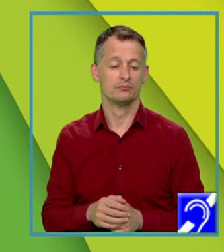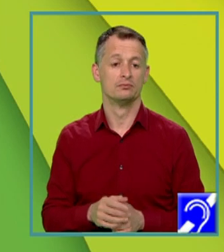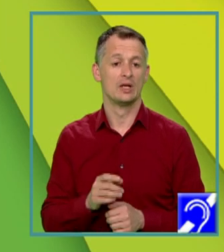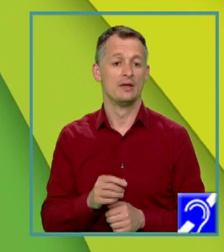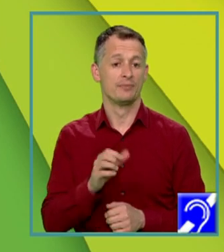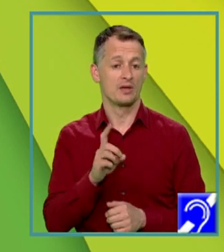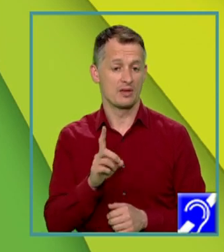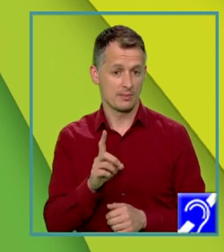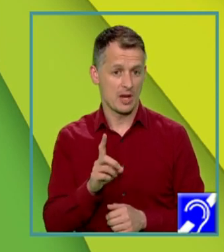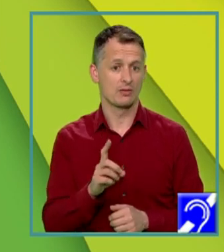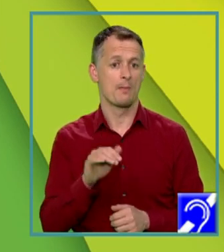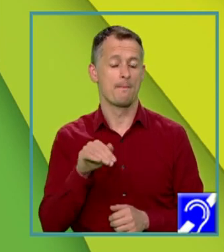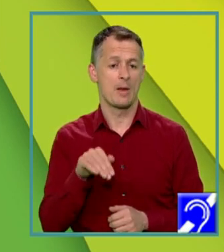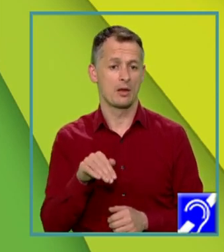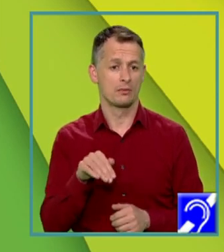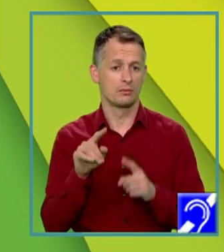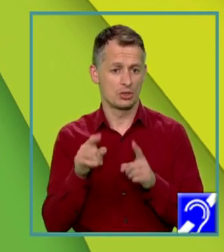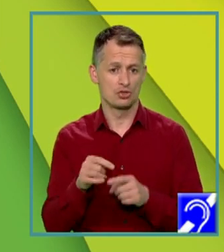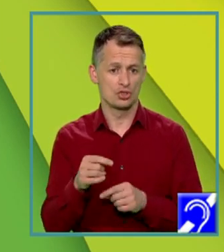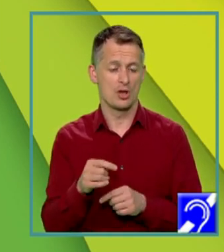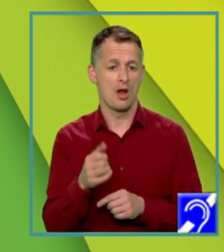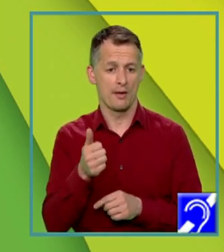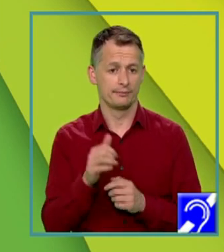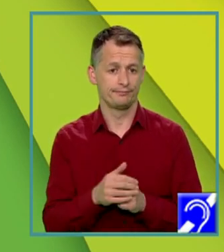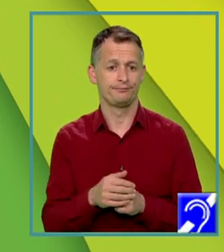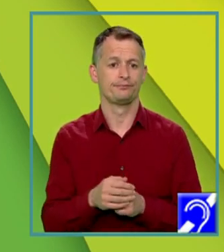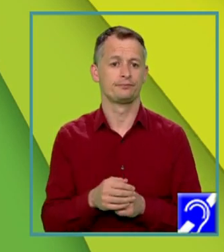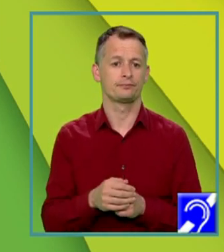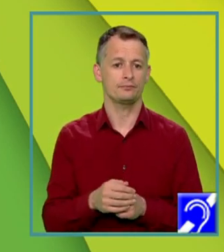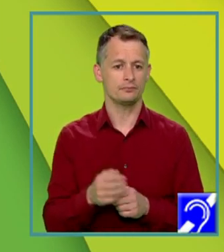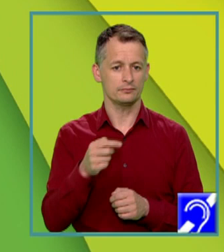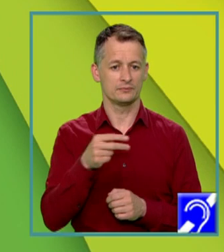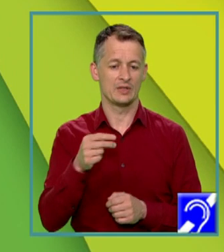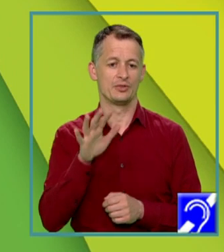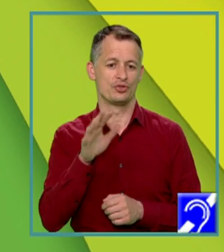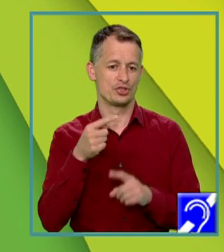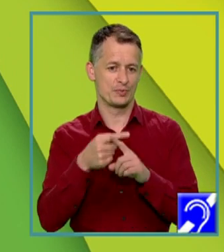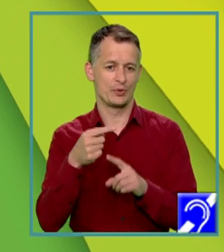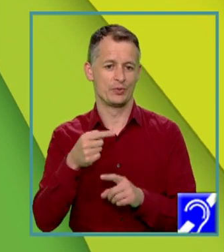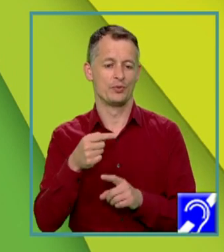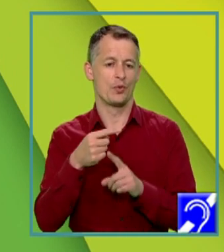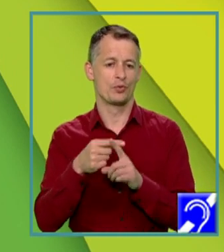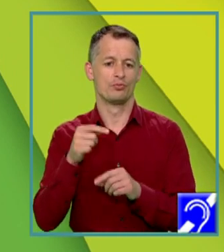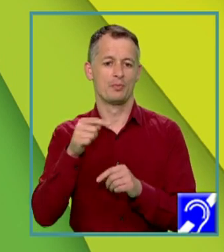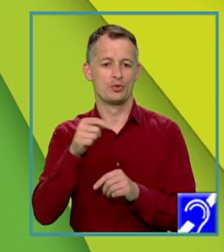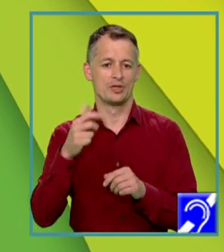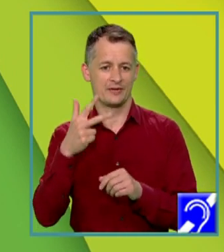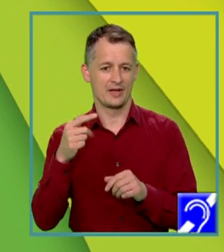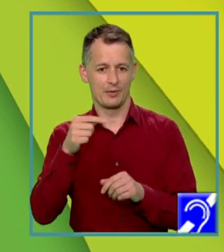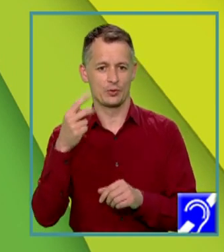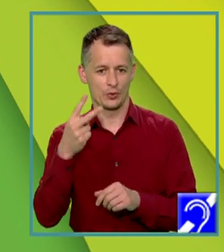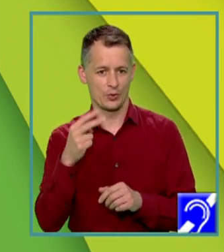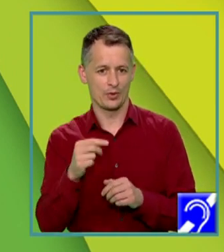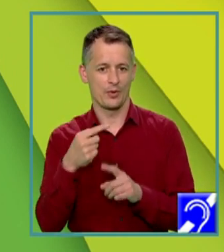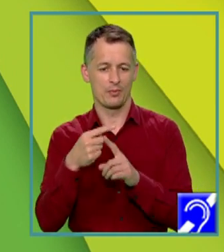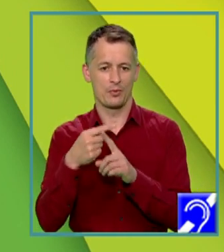A egal cu cinci înmulțit cu minus 3 minus 2 înmulțit cu minus cinci egal cu minus